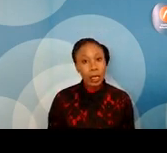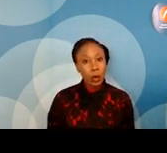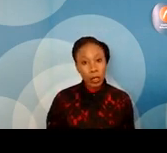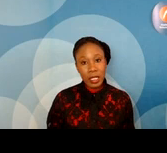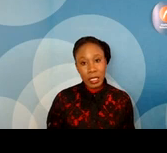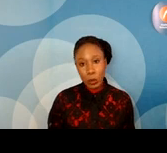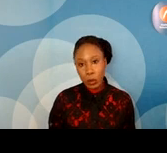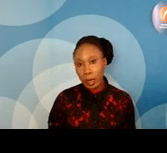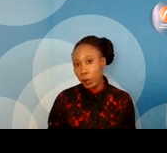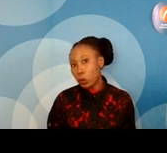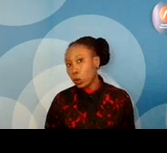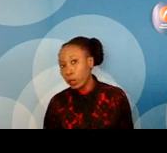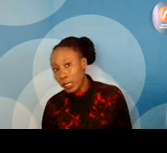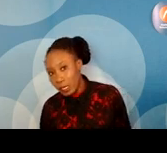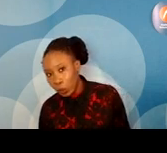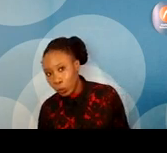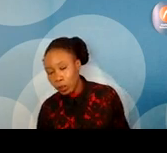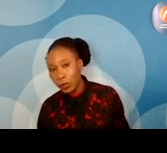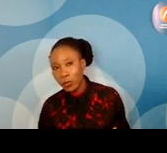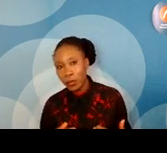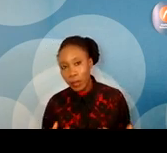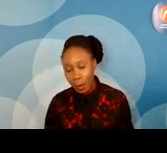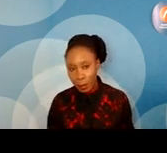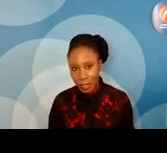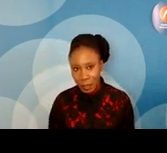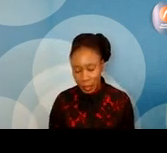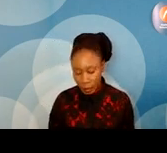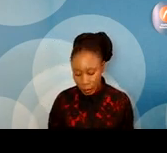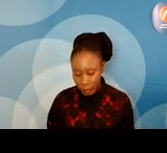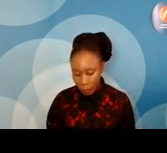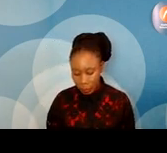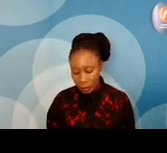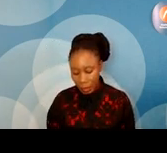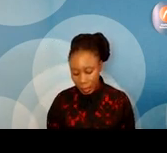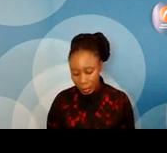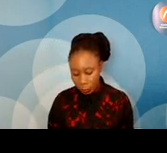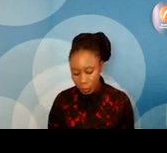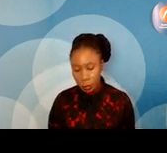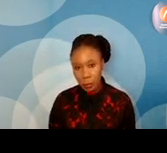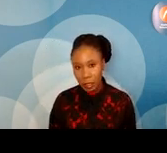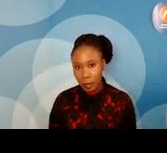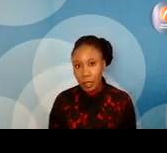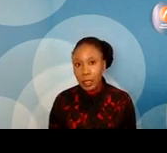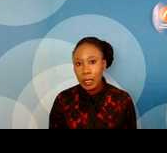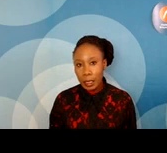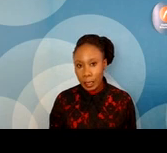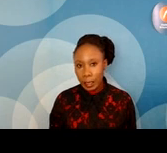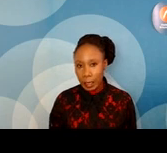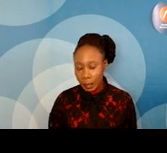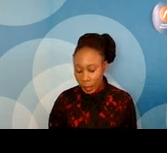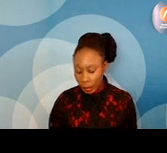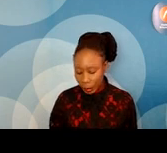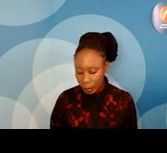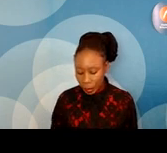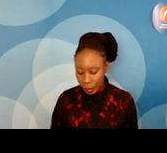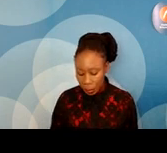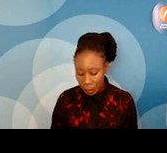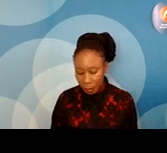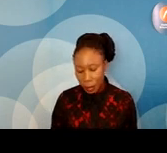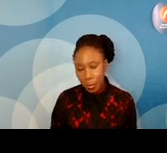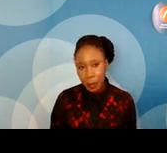Hållbara organisationer är också organisationer som främjar till att arbeta aktivt med att